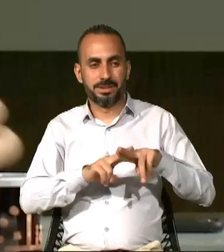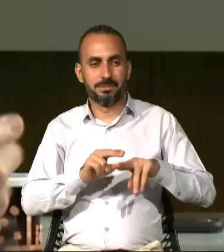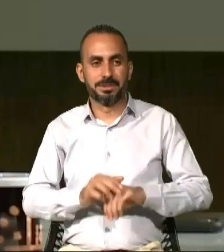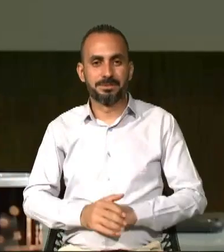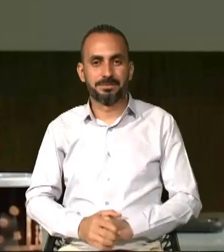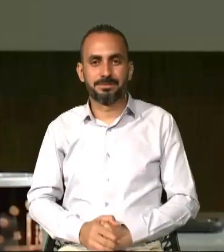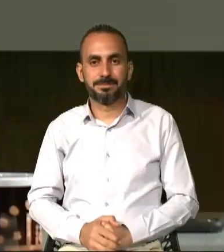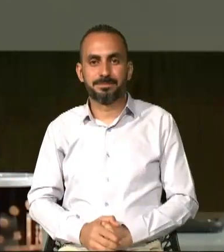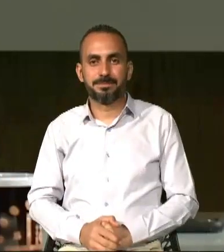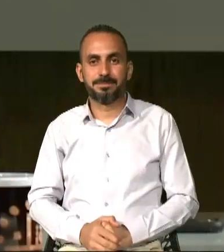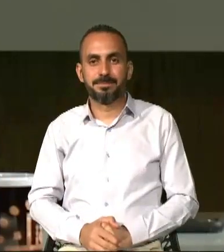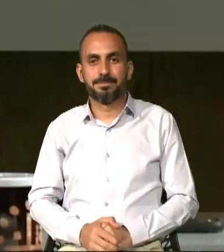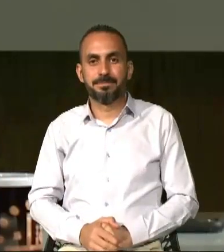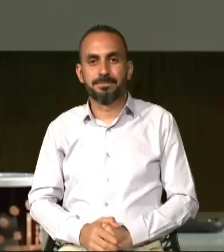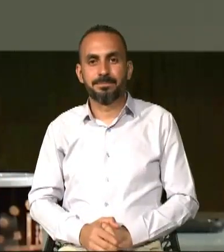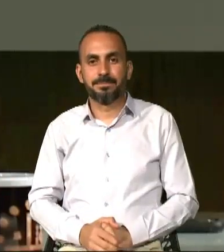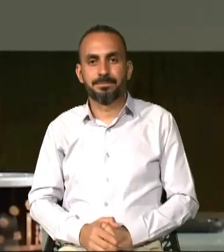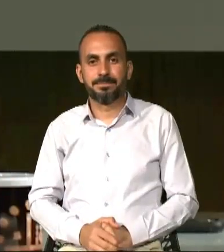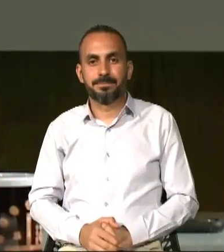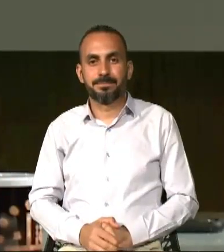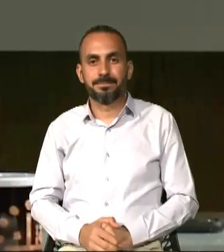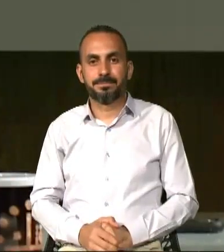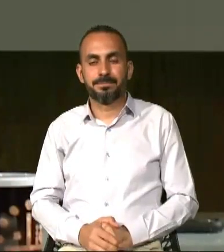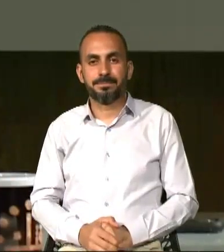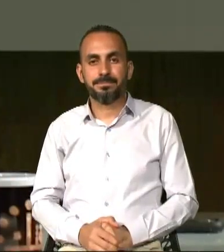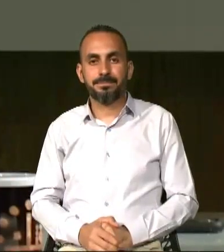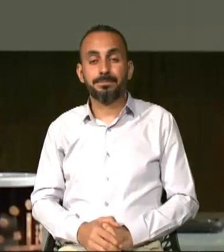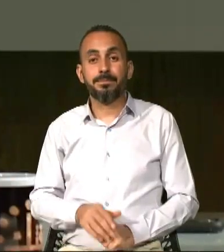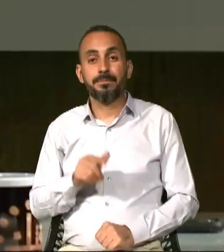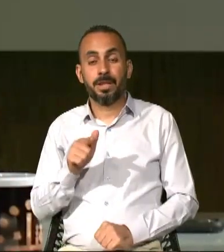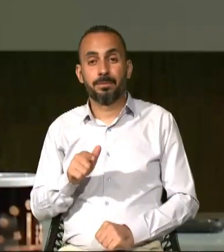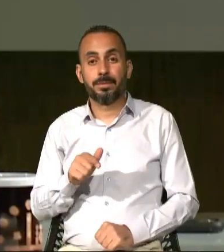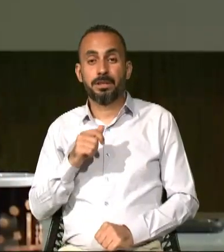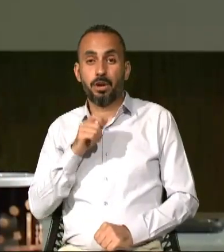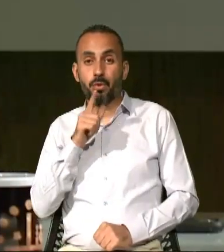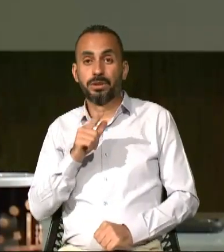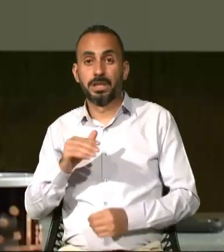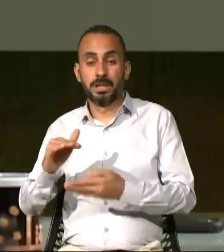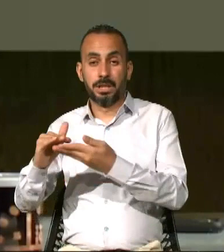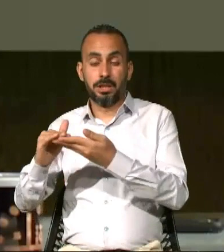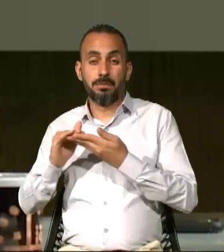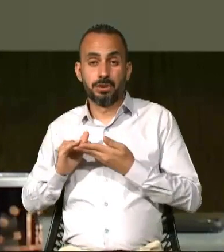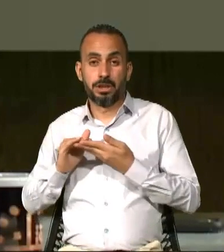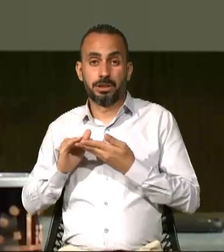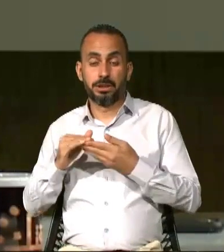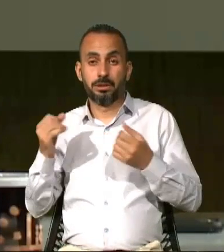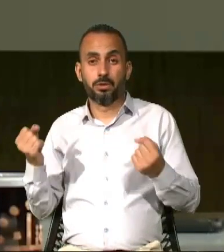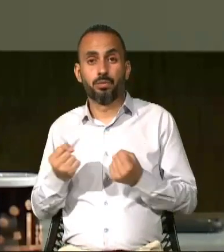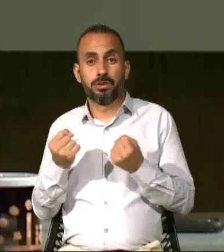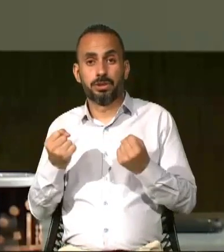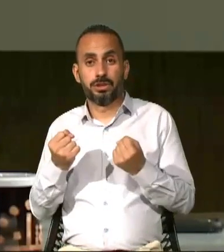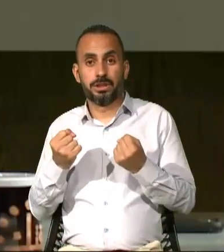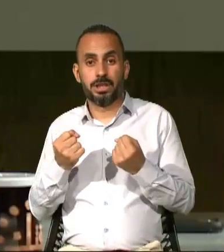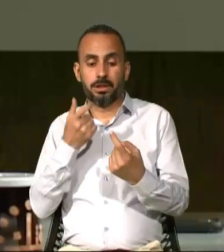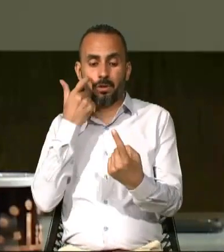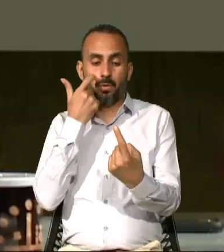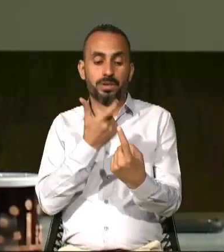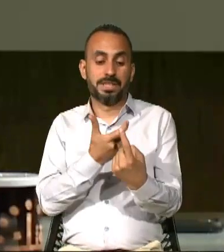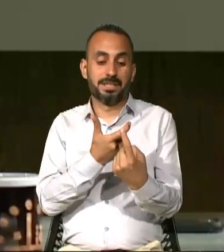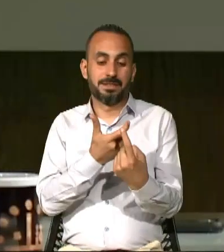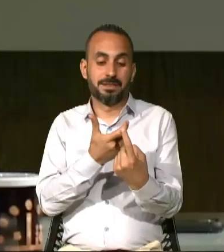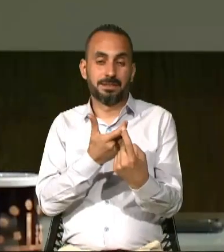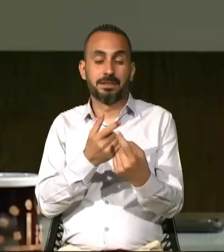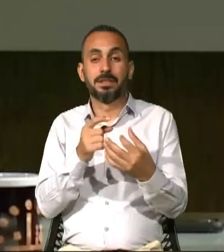امين. طيب قلنا تقويم وتشجيع وتحذير، ده بنلاقيه في